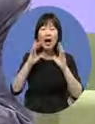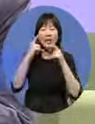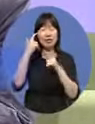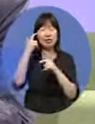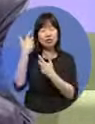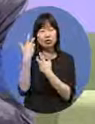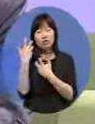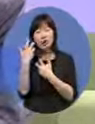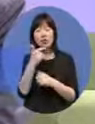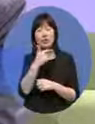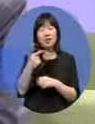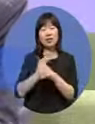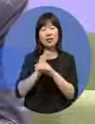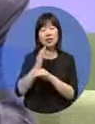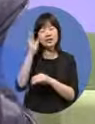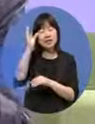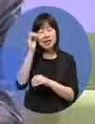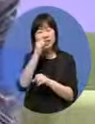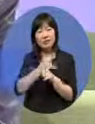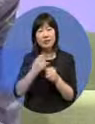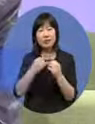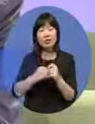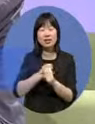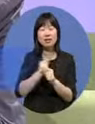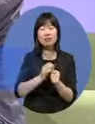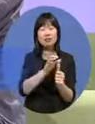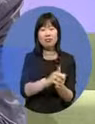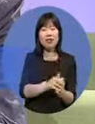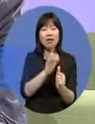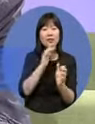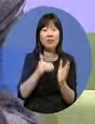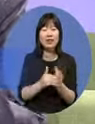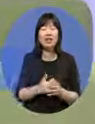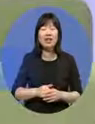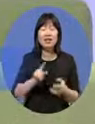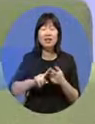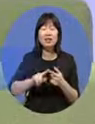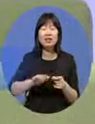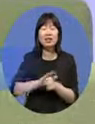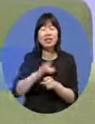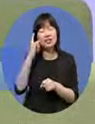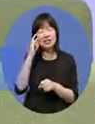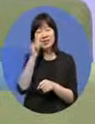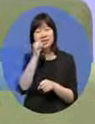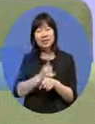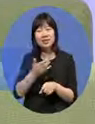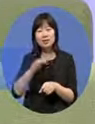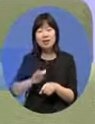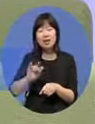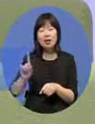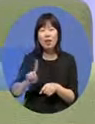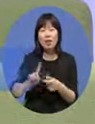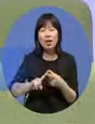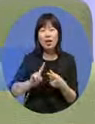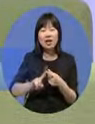자기 아이에 대해서 너무 과도한 기대를 가지고 아이에게 많은 짐을 지어지는 거죠. 그것이 사랑이라고 생각하지만 아이들은 그런